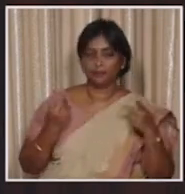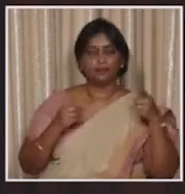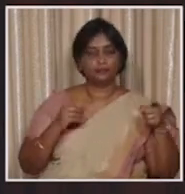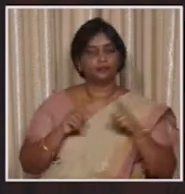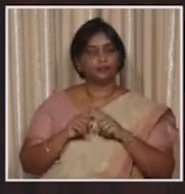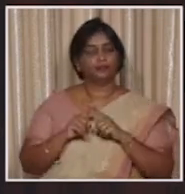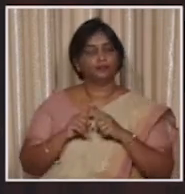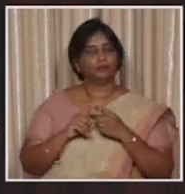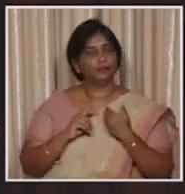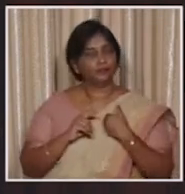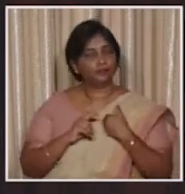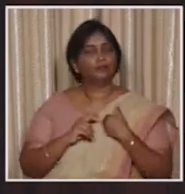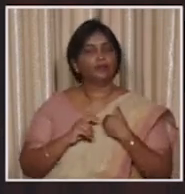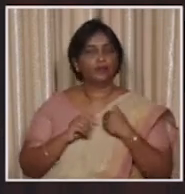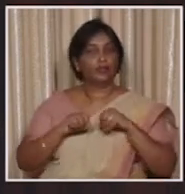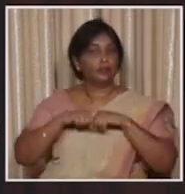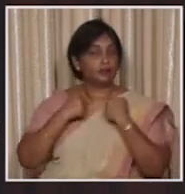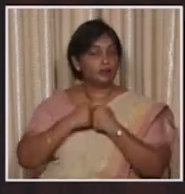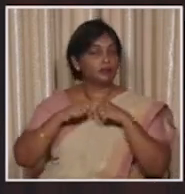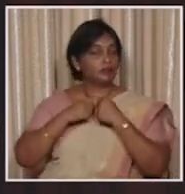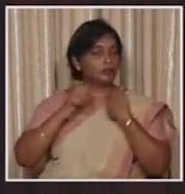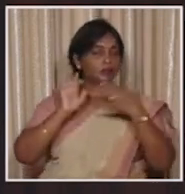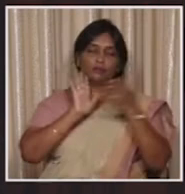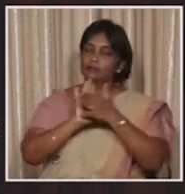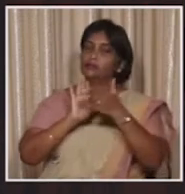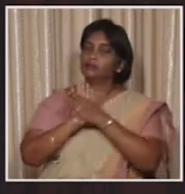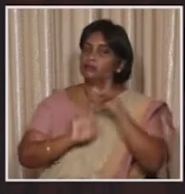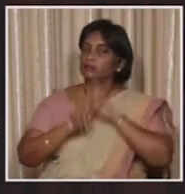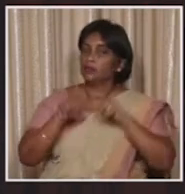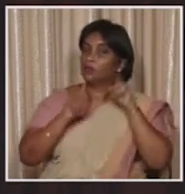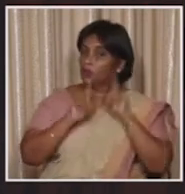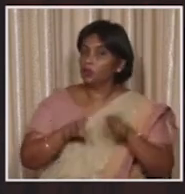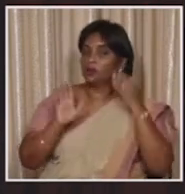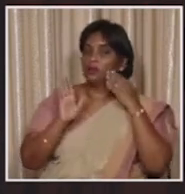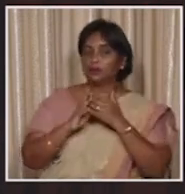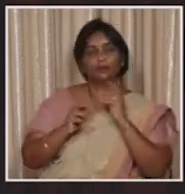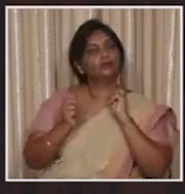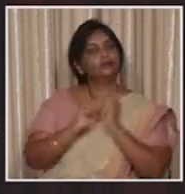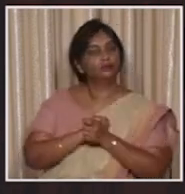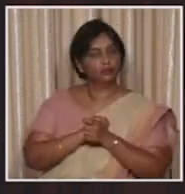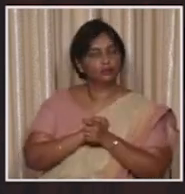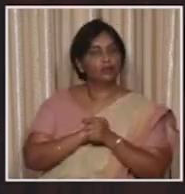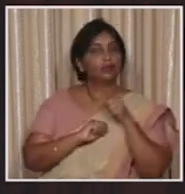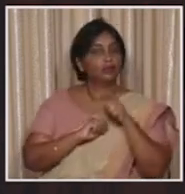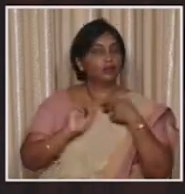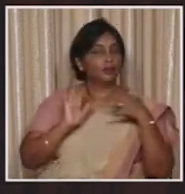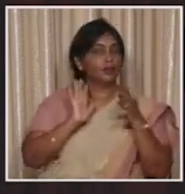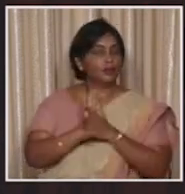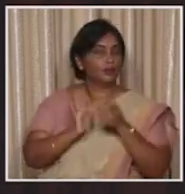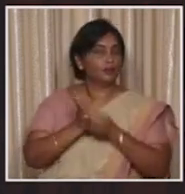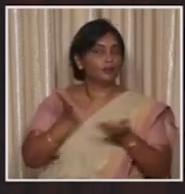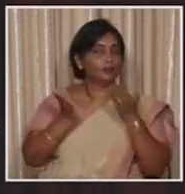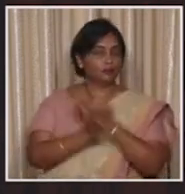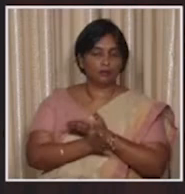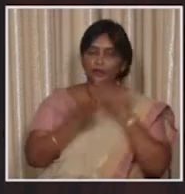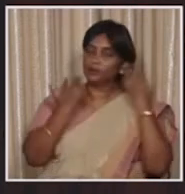அது சம்மந்தப்பட்ட அமைச்சர்களுக்கும் சொல்லியிருக்கிறோம். இந்த நிலைமையை மாற்றி அமைக்க வேண்டும். இப்போ நாங்கள் கூட்டு ஒப்பந்தத்தில் கைச்சாத்திரம் 2 தொழிற்சங்கங்கள் இருக்கும்.